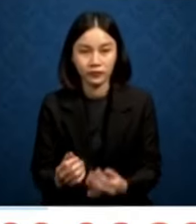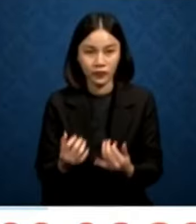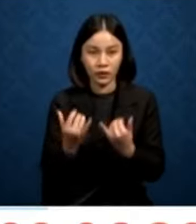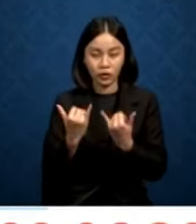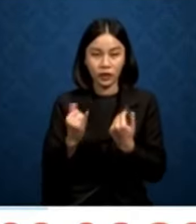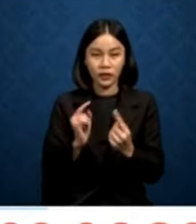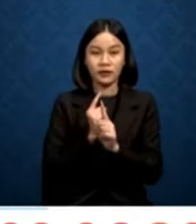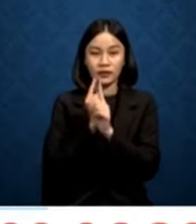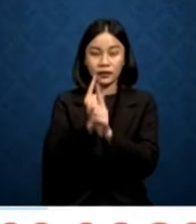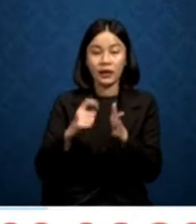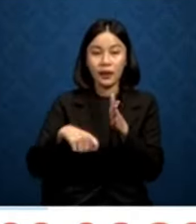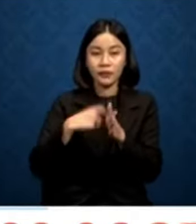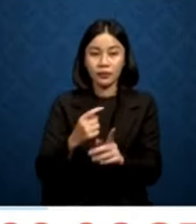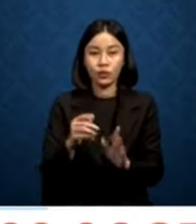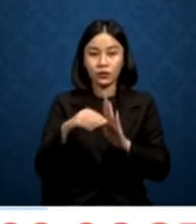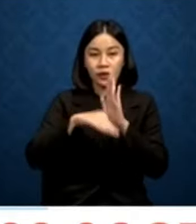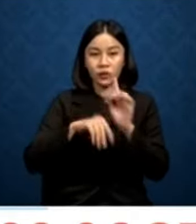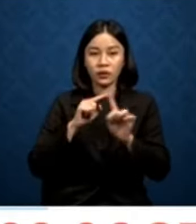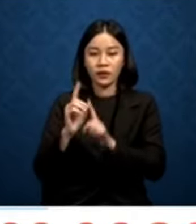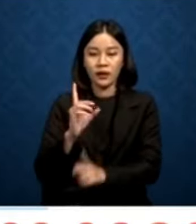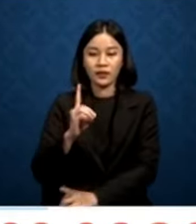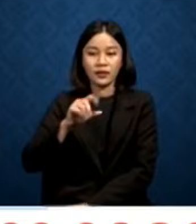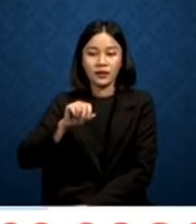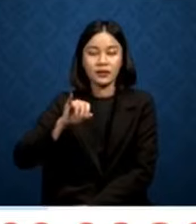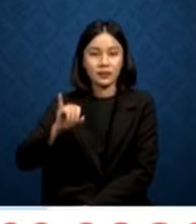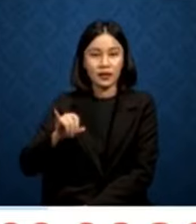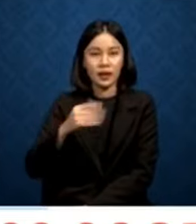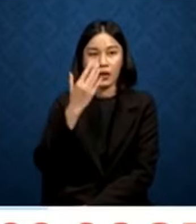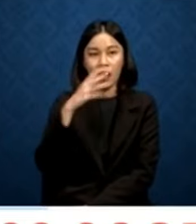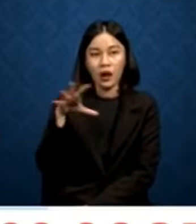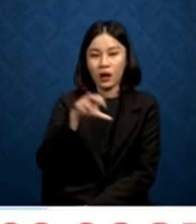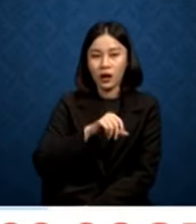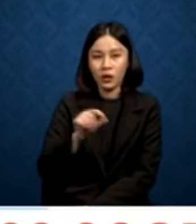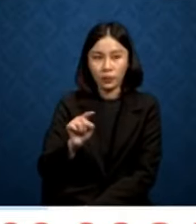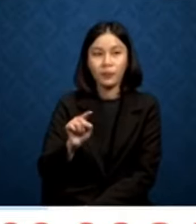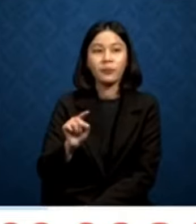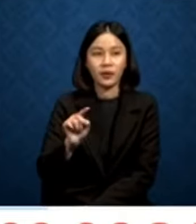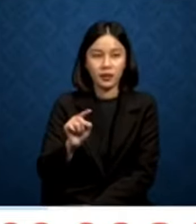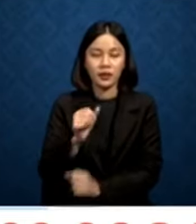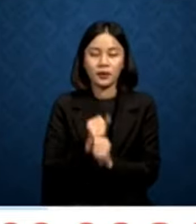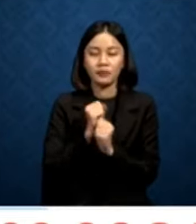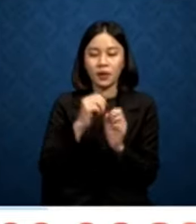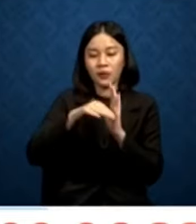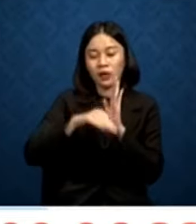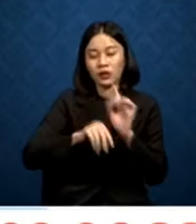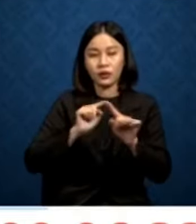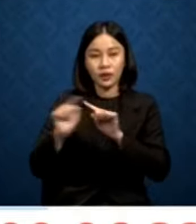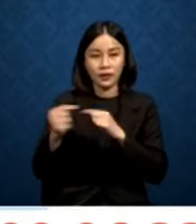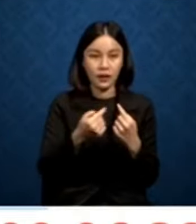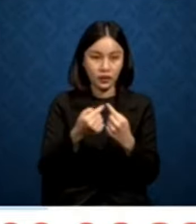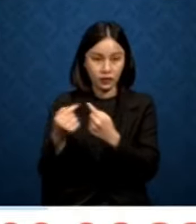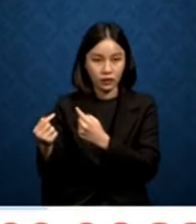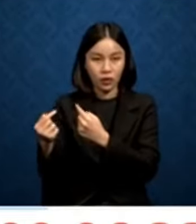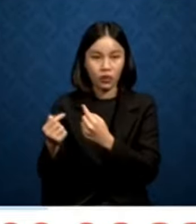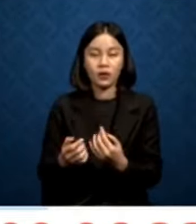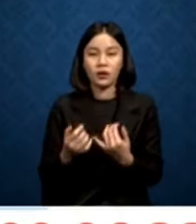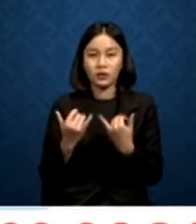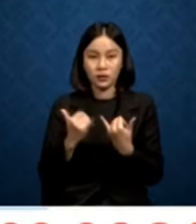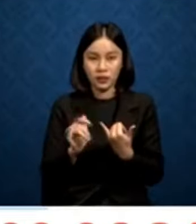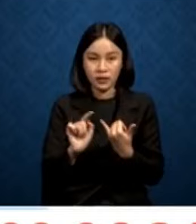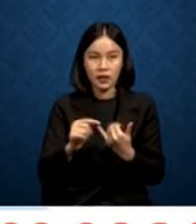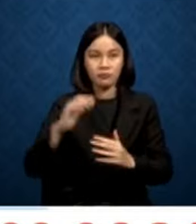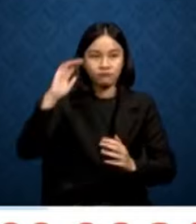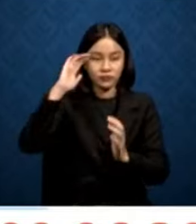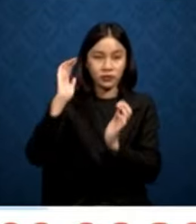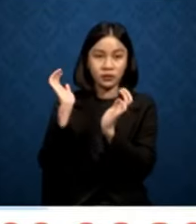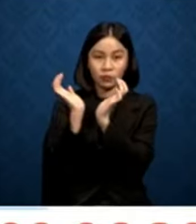าเงินไขที่ทาง ADSI จะนำไปดำเนินการต่อซึ่งทางตำรว